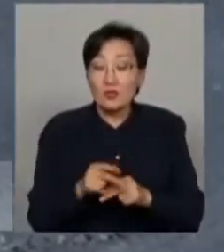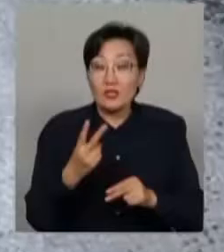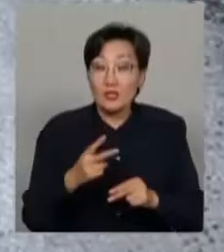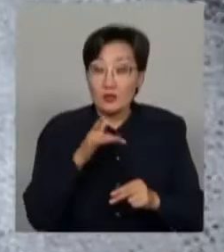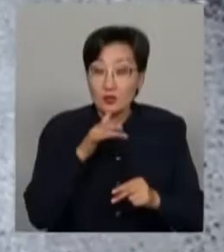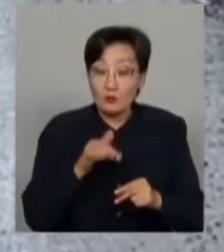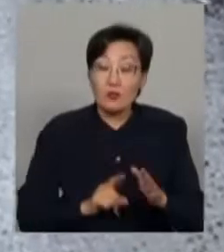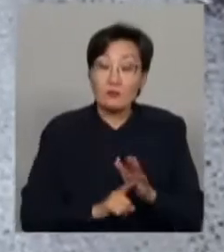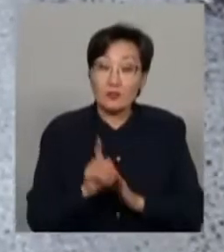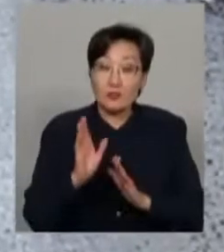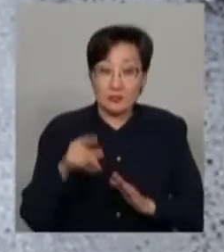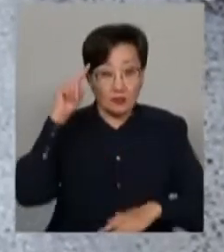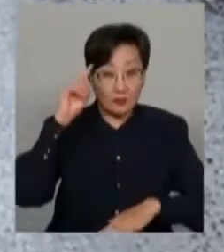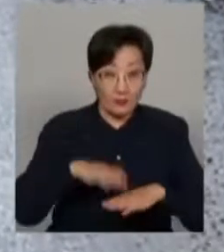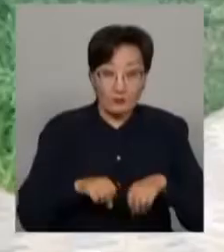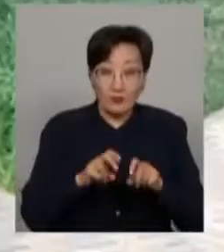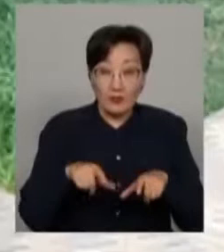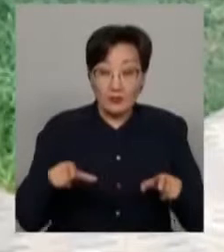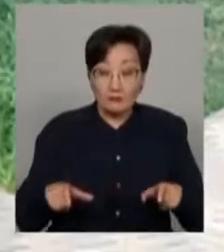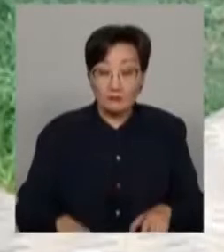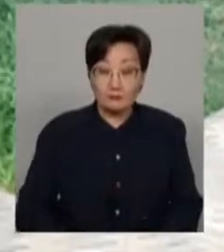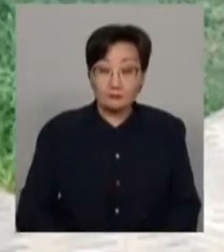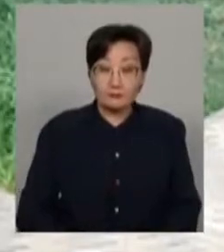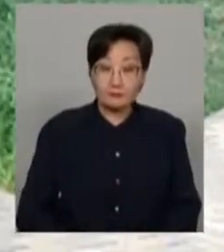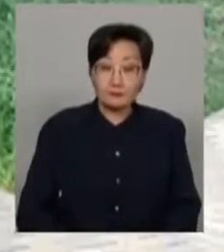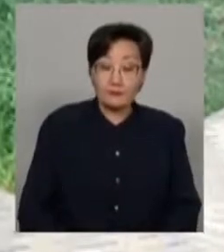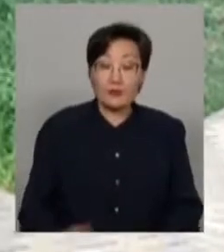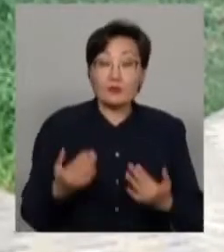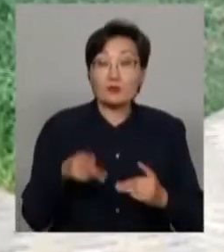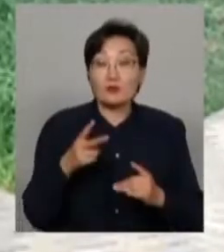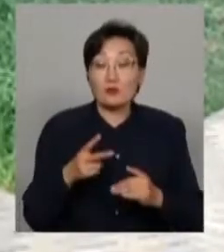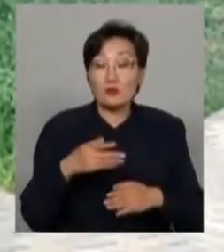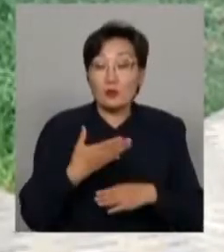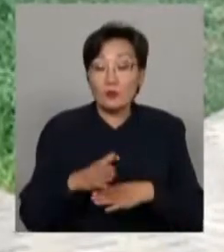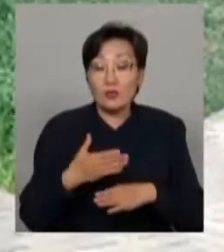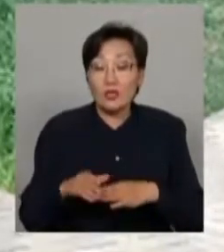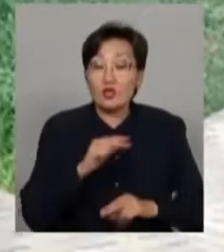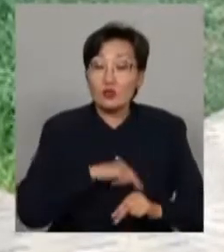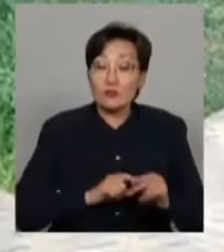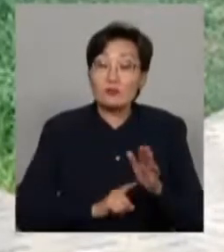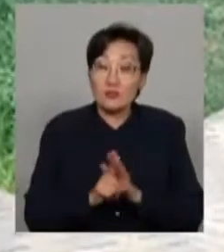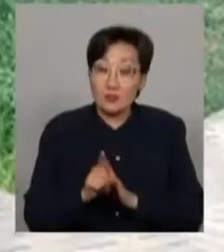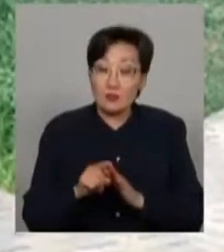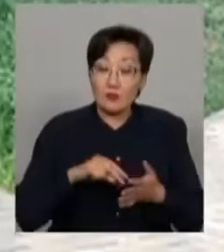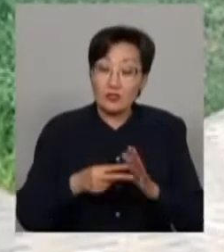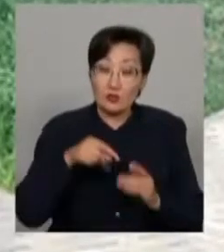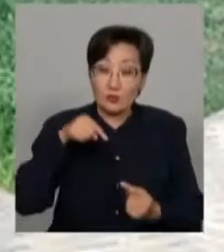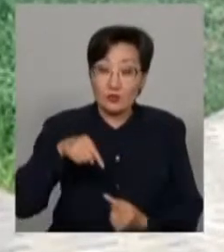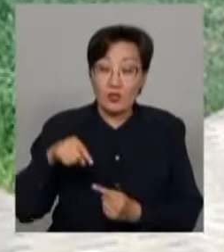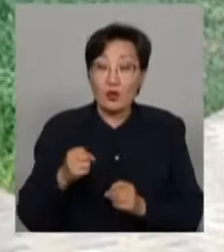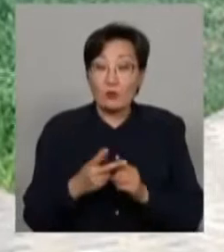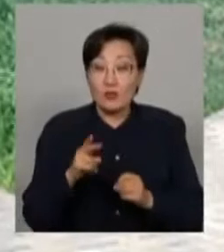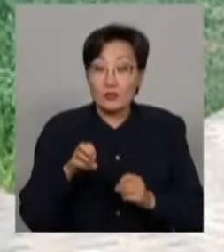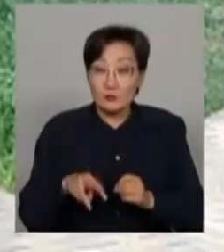кезеңі басталады дейді әкімдік маманы. Сегодняшний день. Қазір екінші кезең бойынша жұмыс атқарып жатырмыз. Жоспарға сәйкес 13